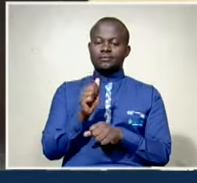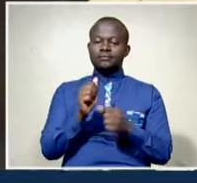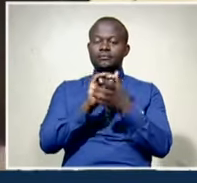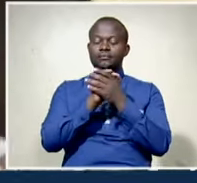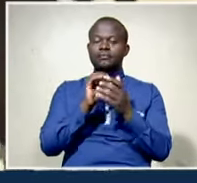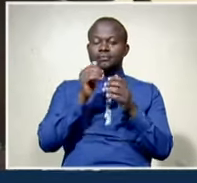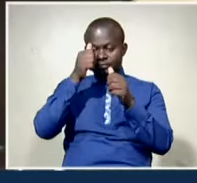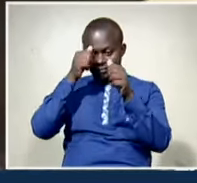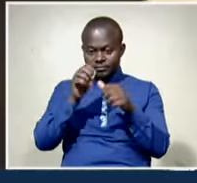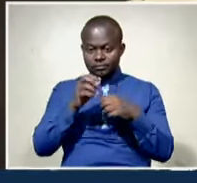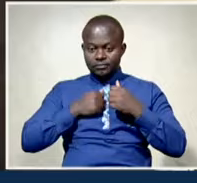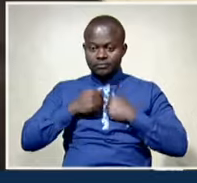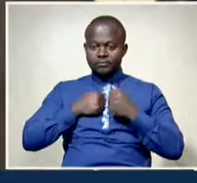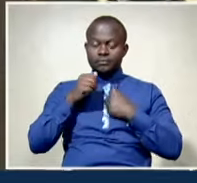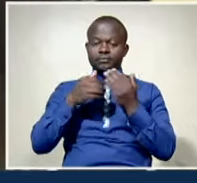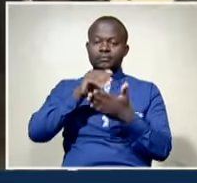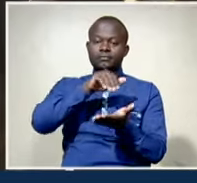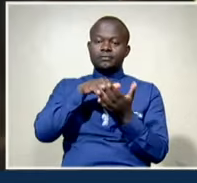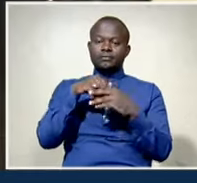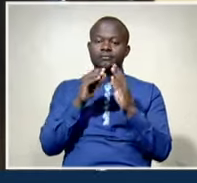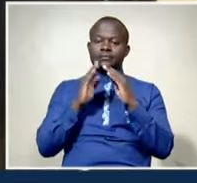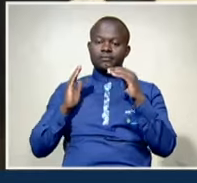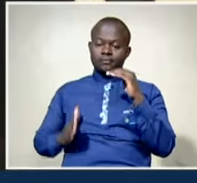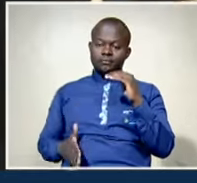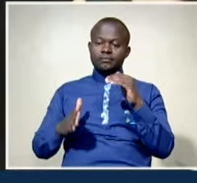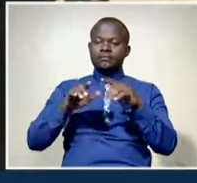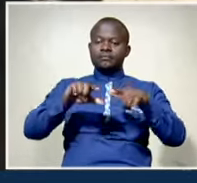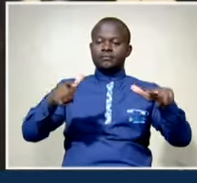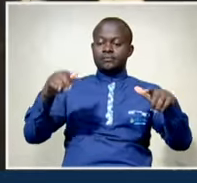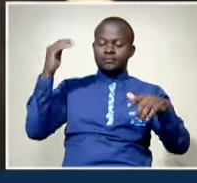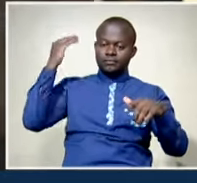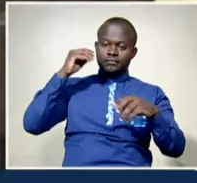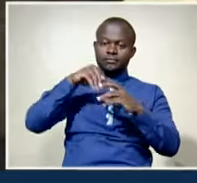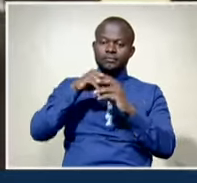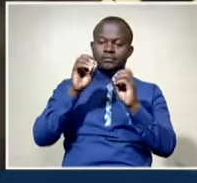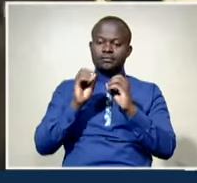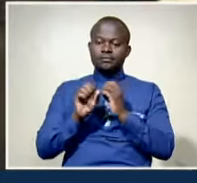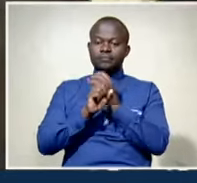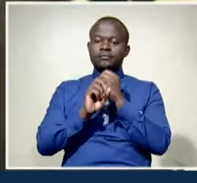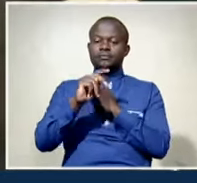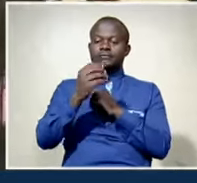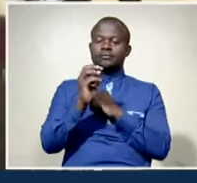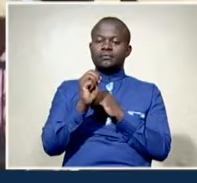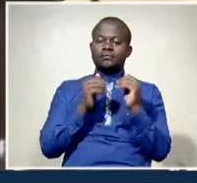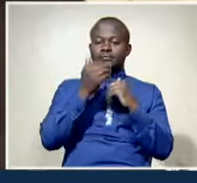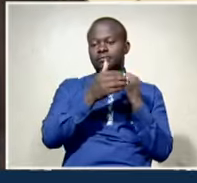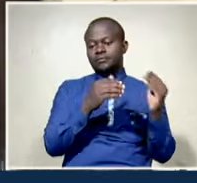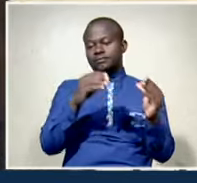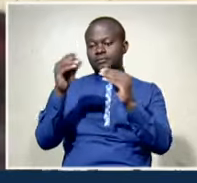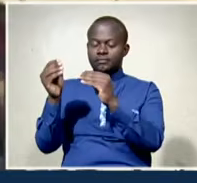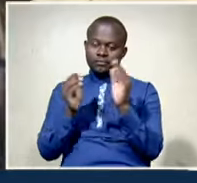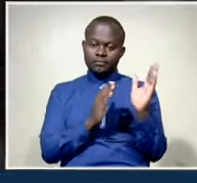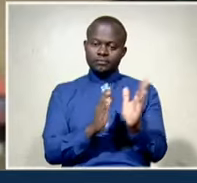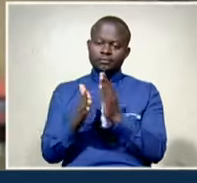y'u Rwanda muri aya masaha ndi rwagati mu mujyi wa Huye iki kibanza ni cyahozemo ibiro by'umurenge wa Ngoma byaje kwimuka rero